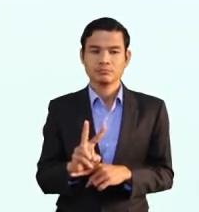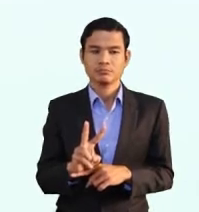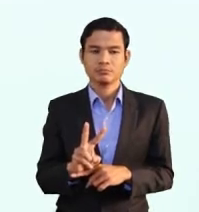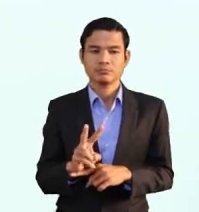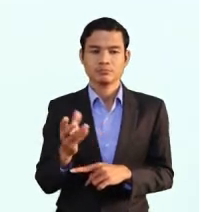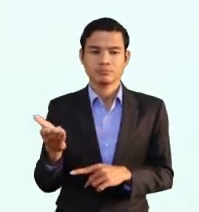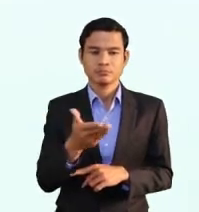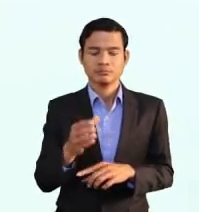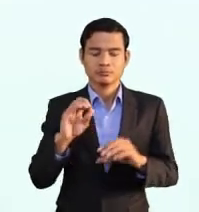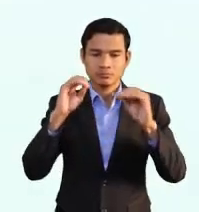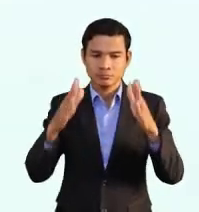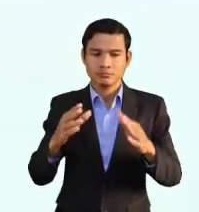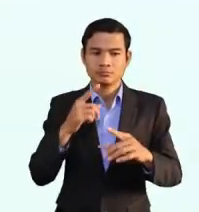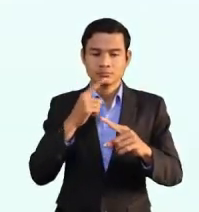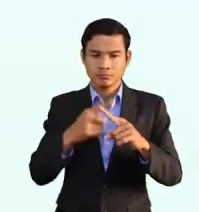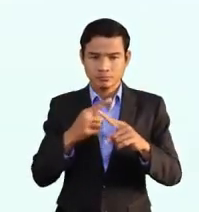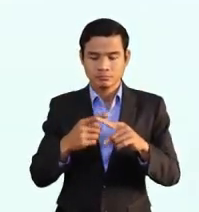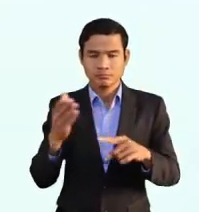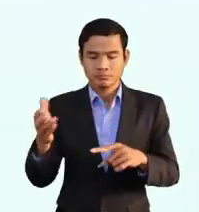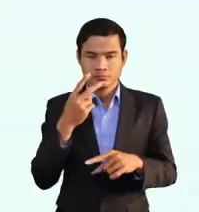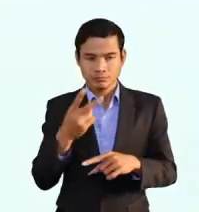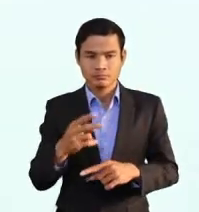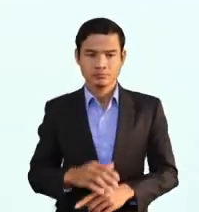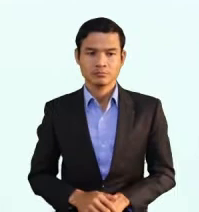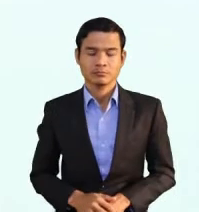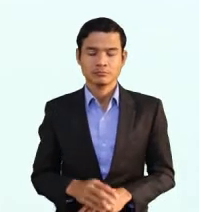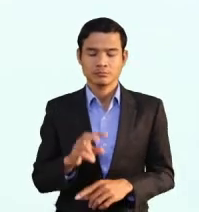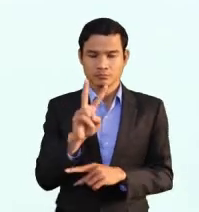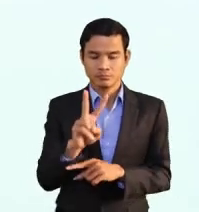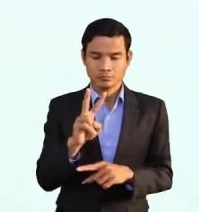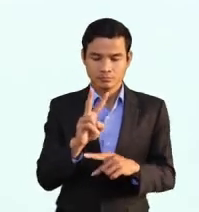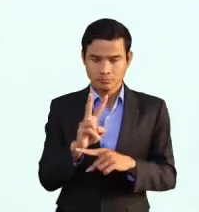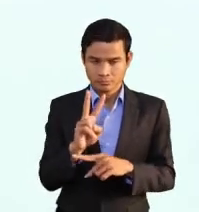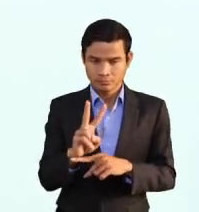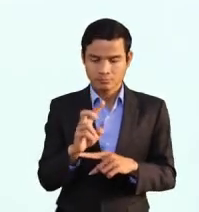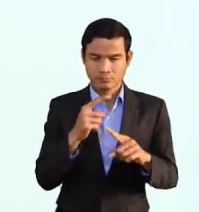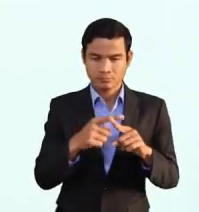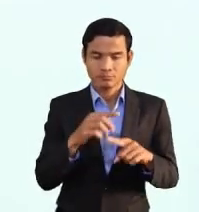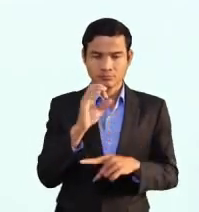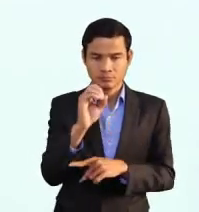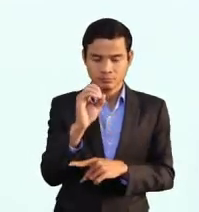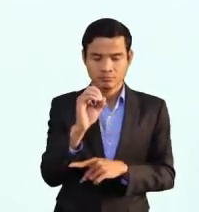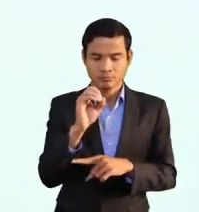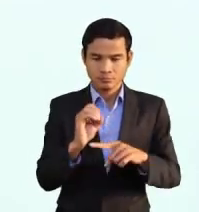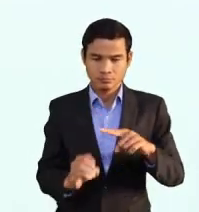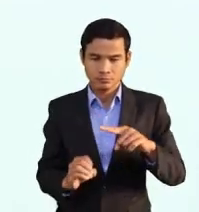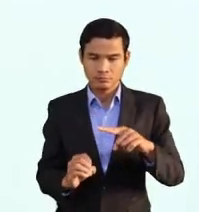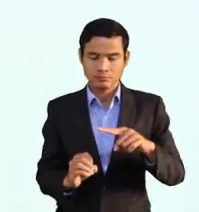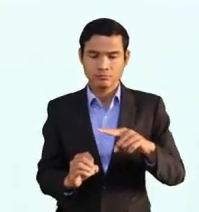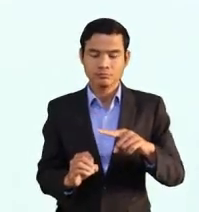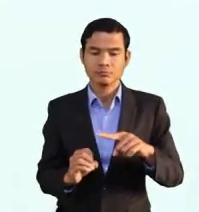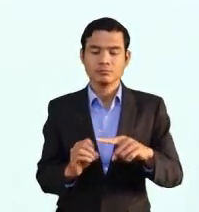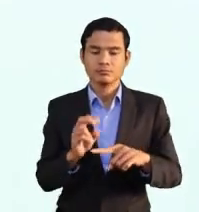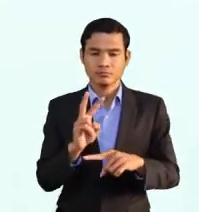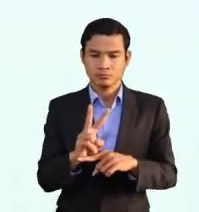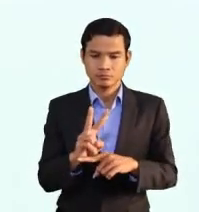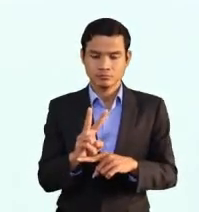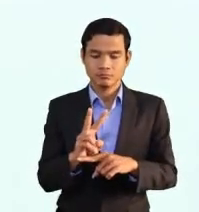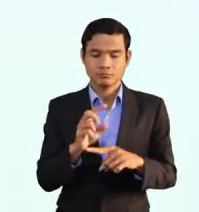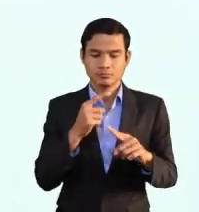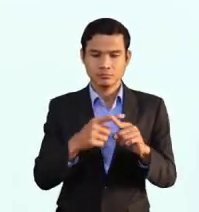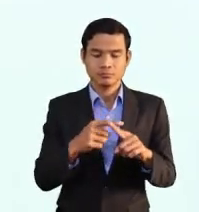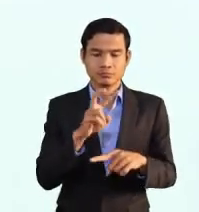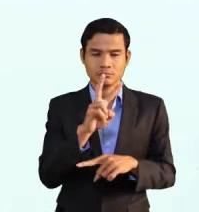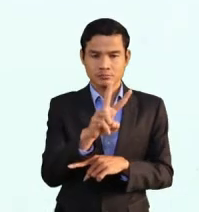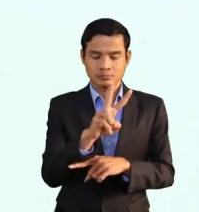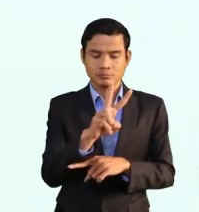lấy này khu cùn à con mừ ná. Pì sồn đón sồn. Pì